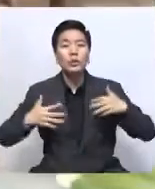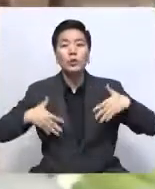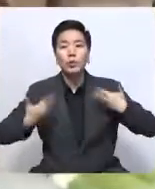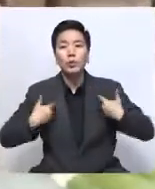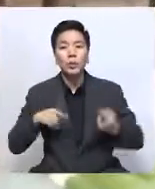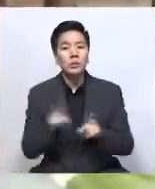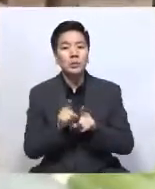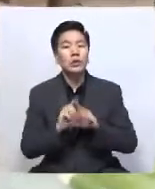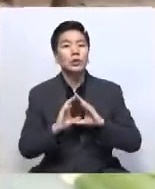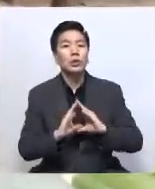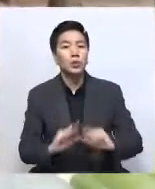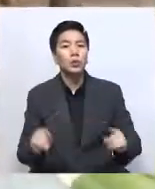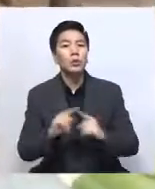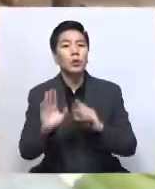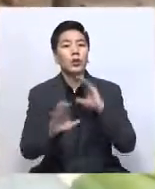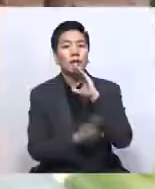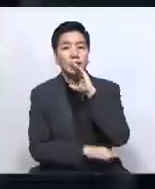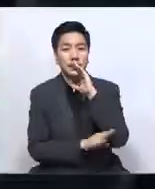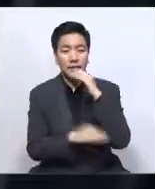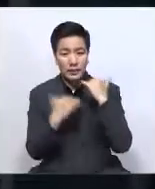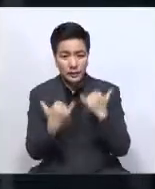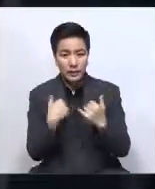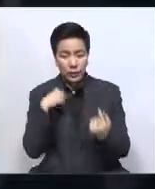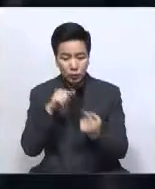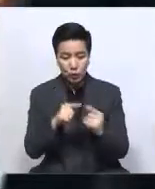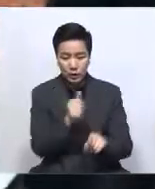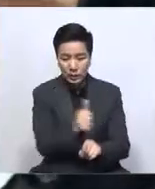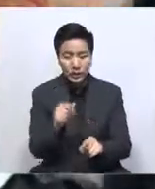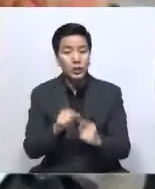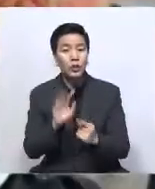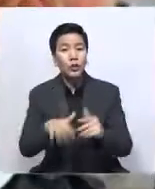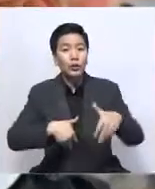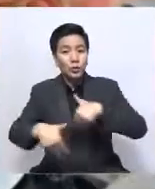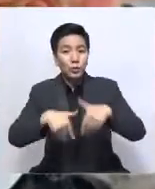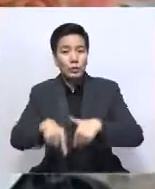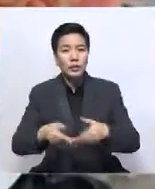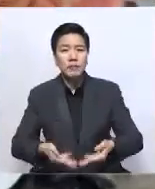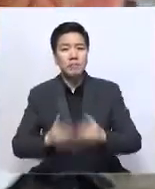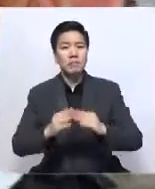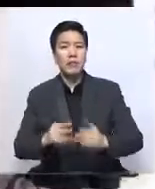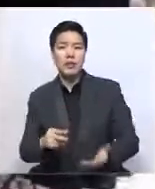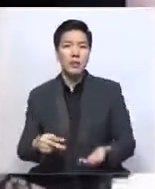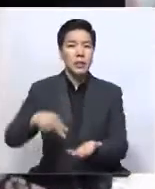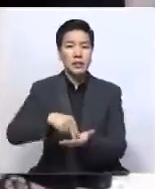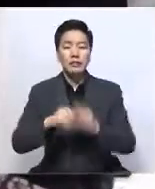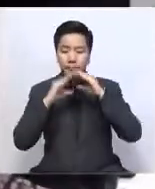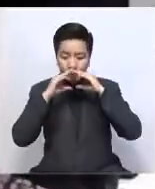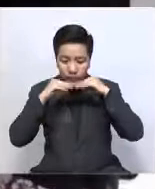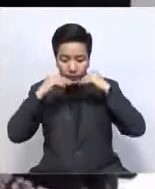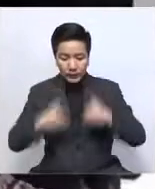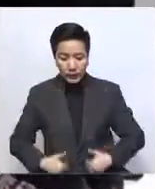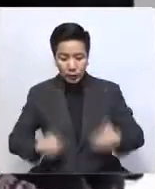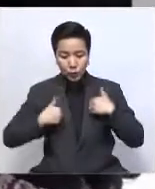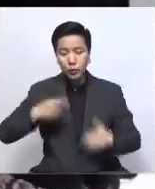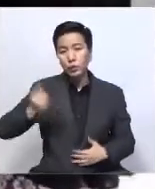ถานการณ์ความไม่สงบในพื้นที่จังหวัดชายแดนภาคใต้จุดแข็งที่ทำให้ชุมชนทรายขาวยืนหยัดด้วยรอยยิ้มและดำเนินชีวิตประจำวัน